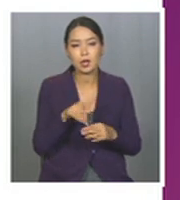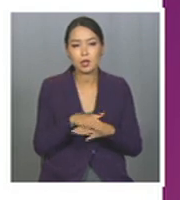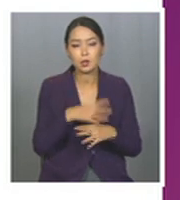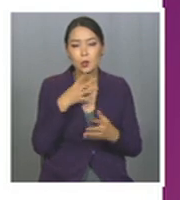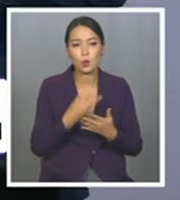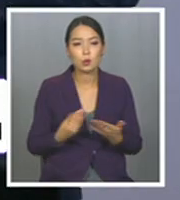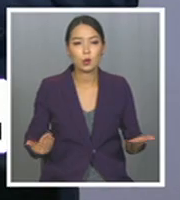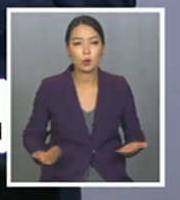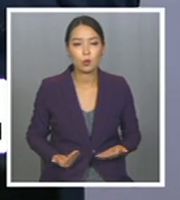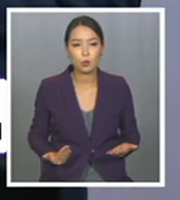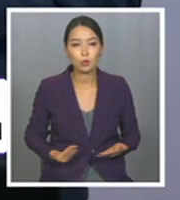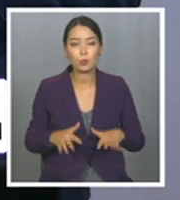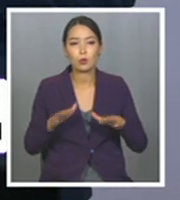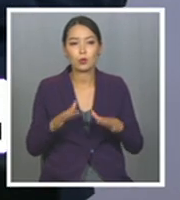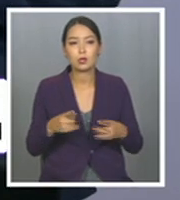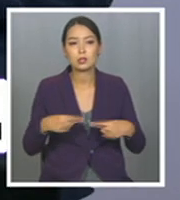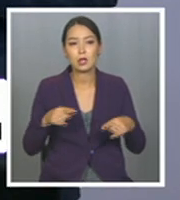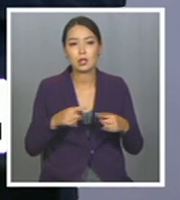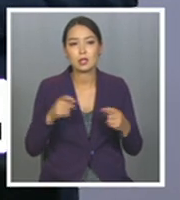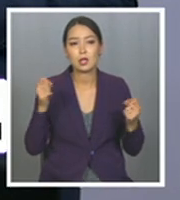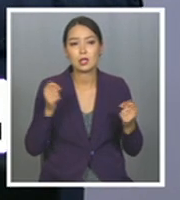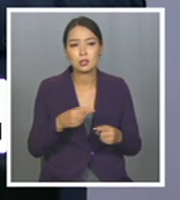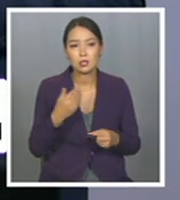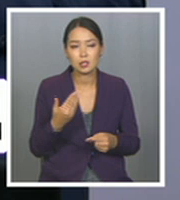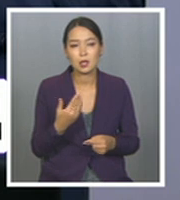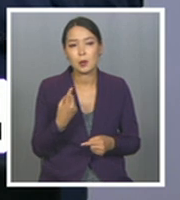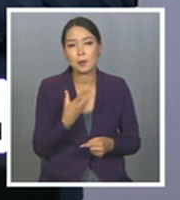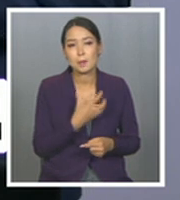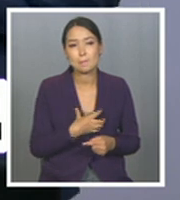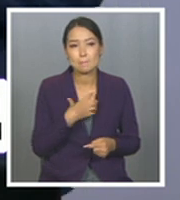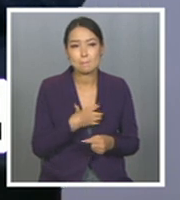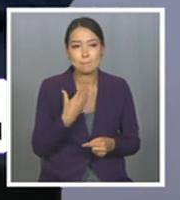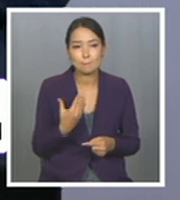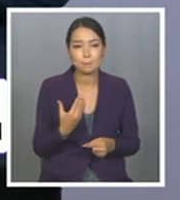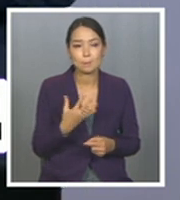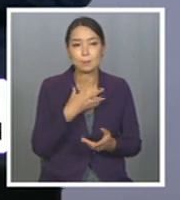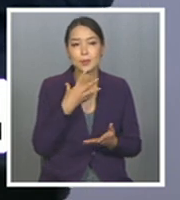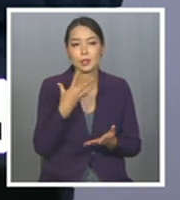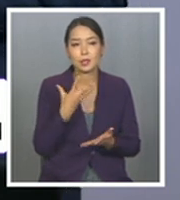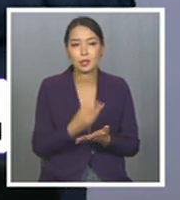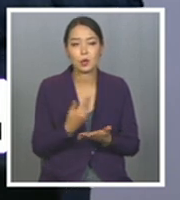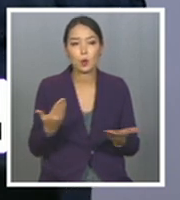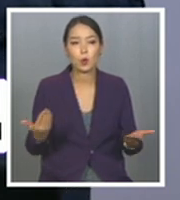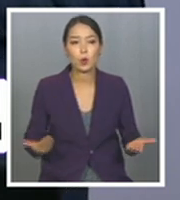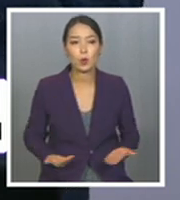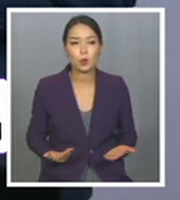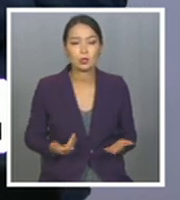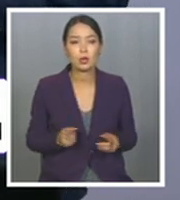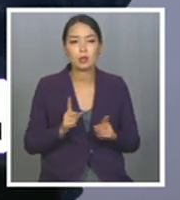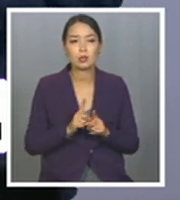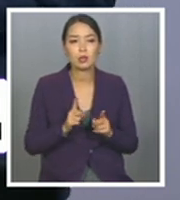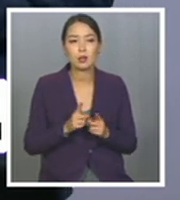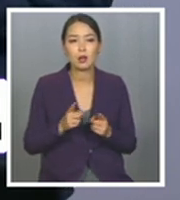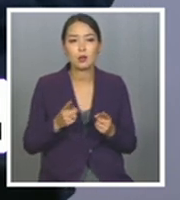отырған ортасына сәйкес белгілі бір қасиеттерді иеленеді. Оның өмір сүріп отырған ортасына сәйкес белгілі